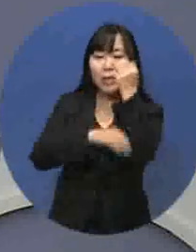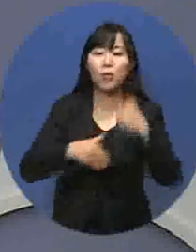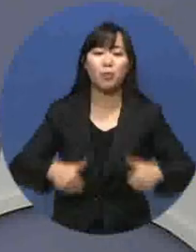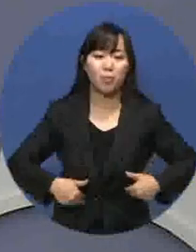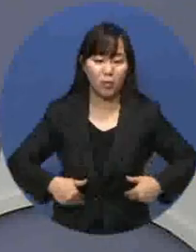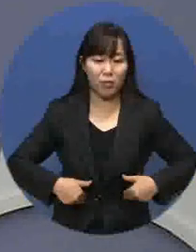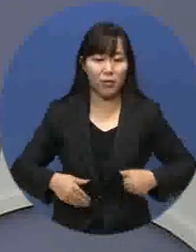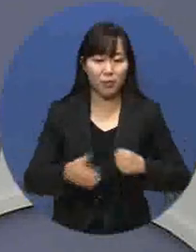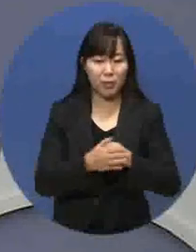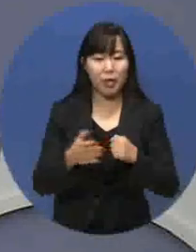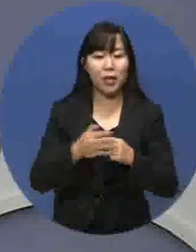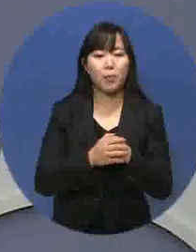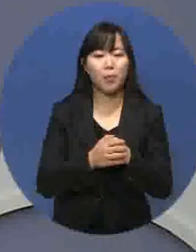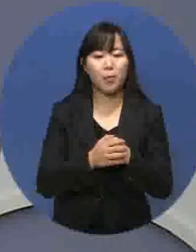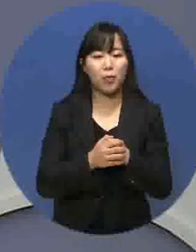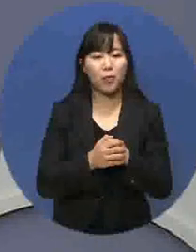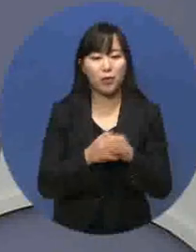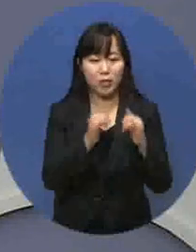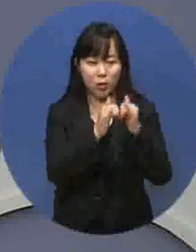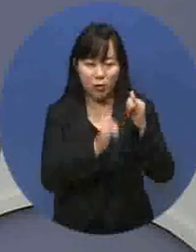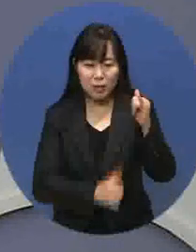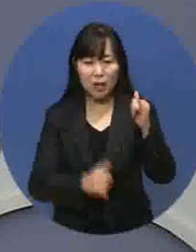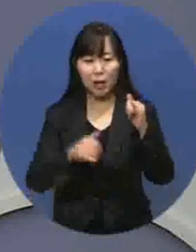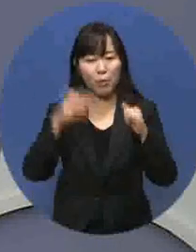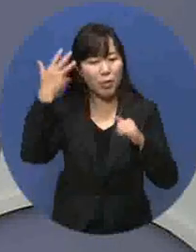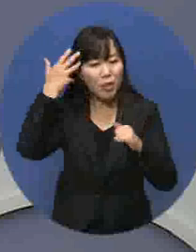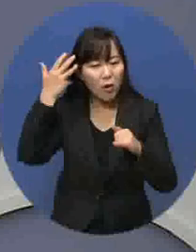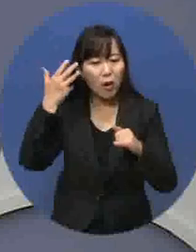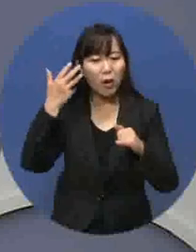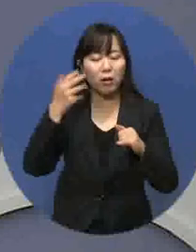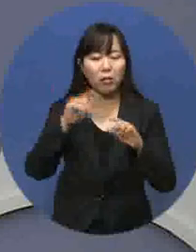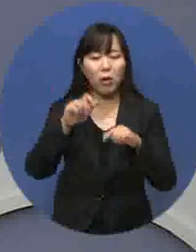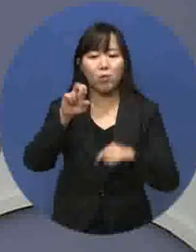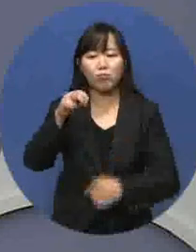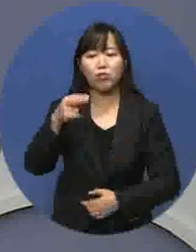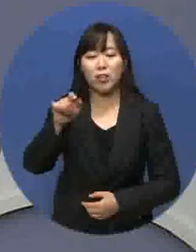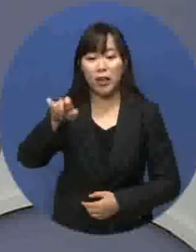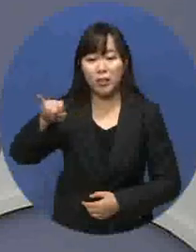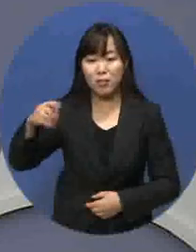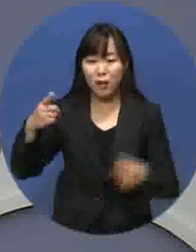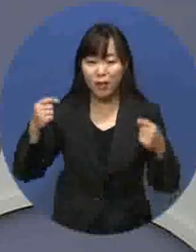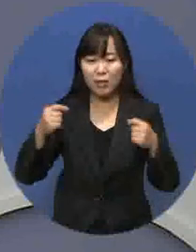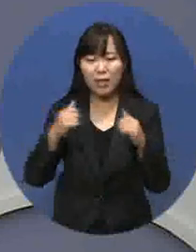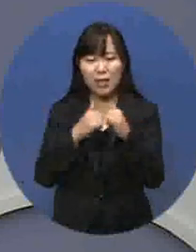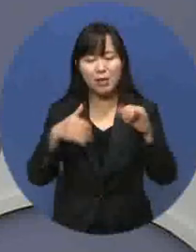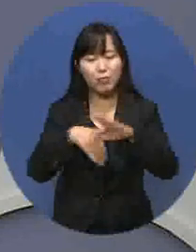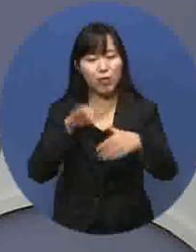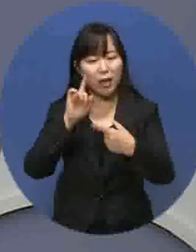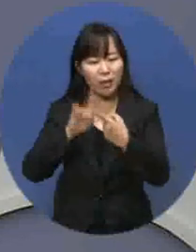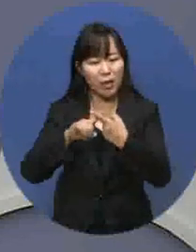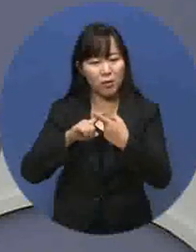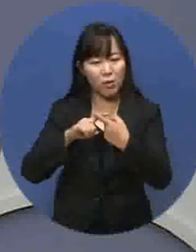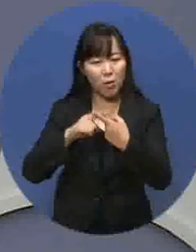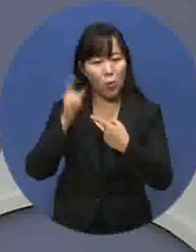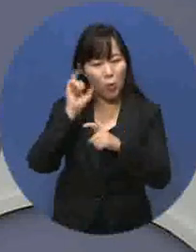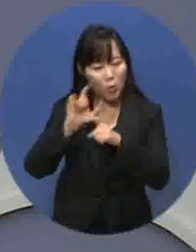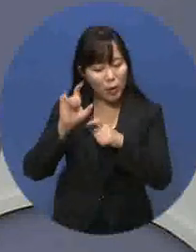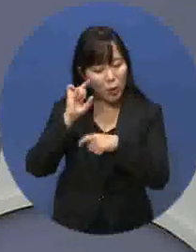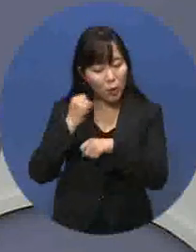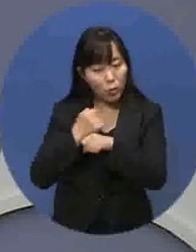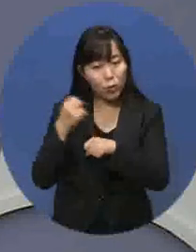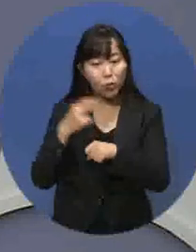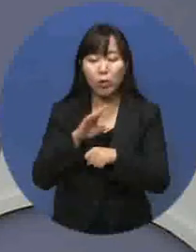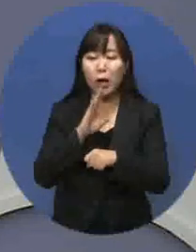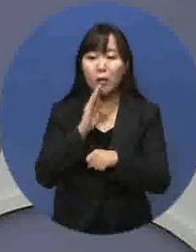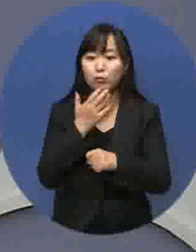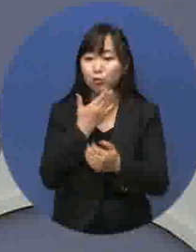문학이나 역사나 이런 철학 같은 좀 문사철, 소위 말해서 인문학을 좀 많이 고민하시고 연구하시고 또 아까도 굉장히